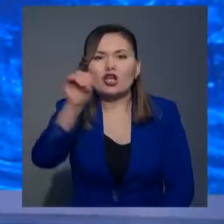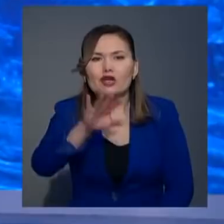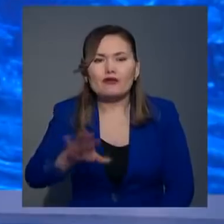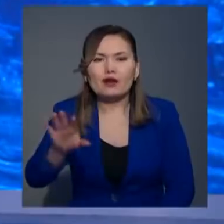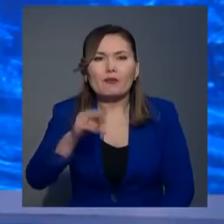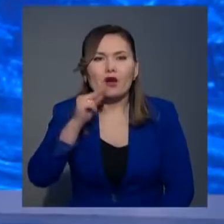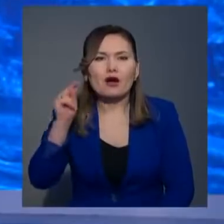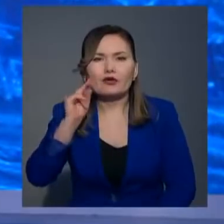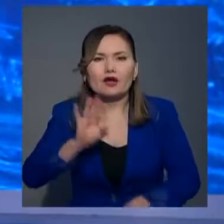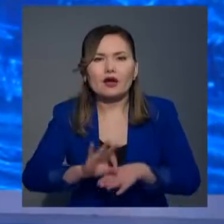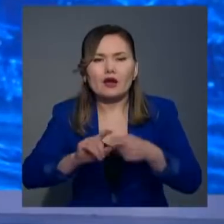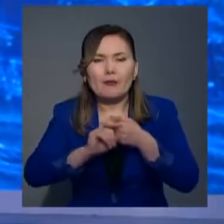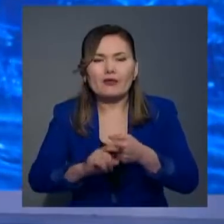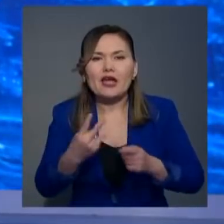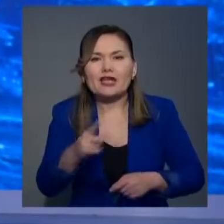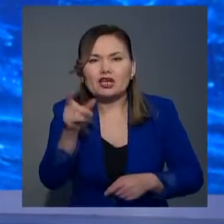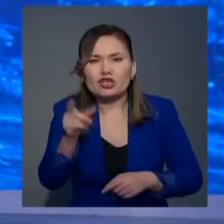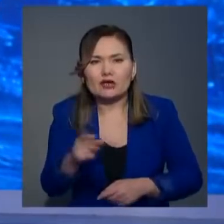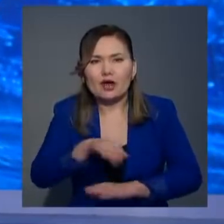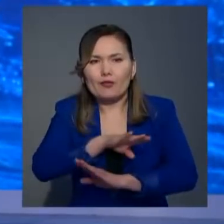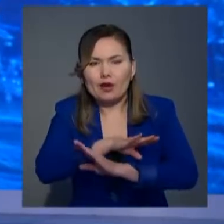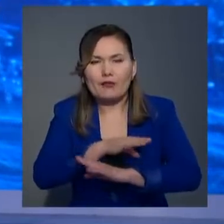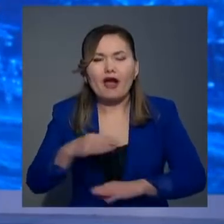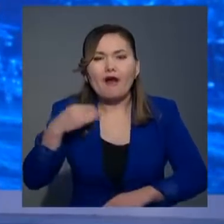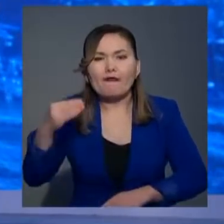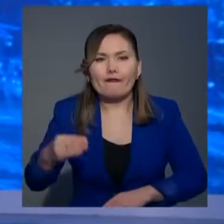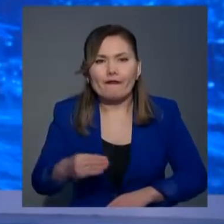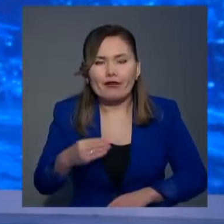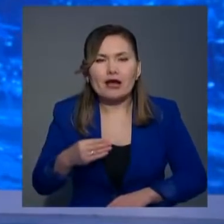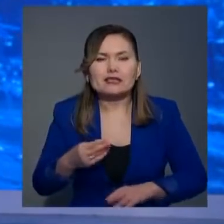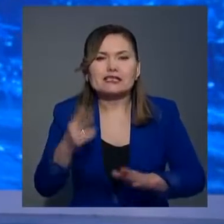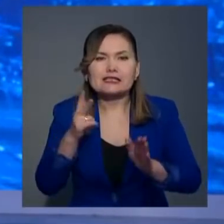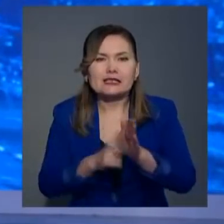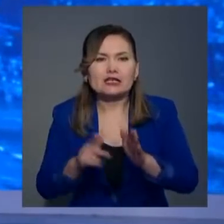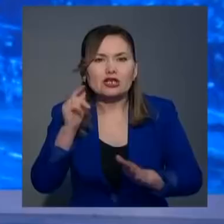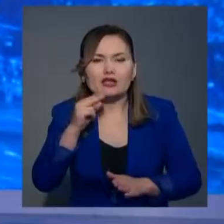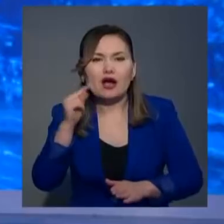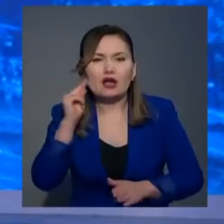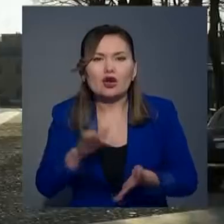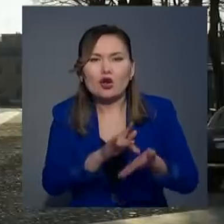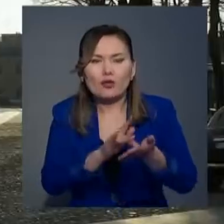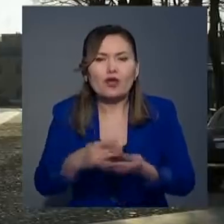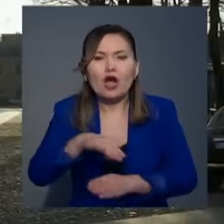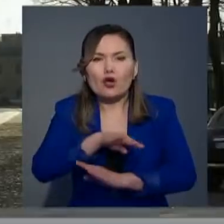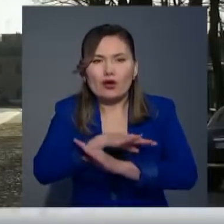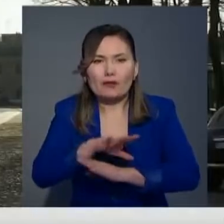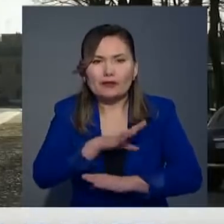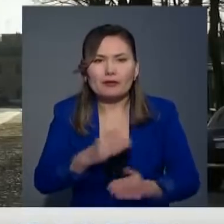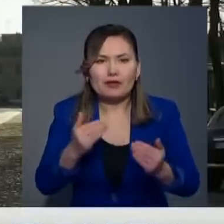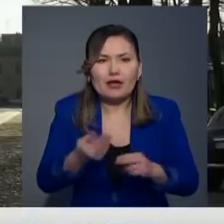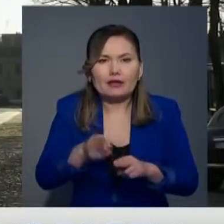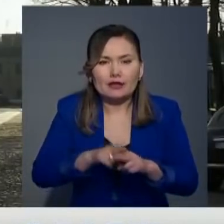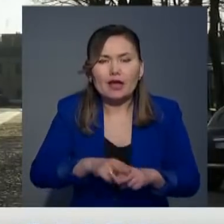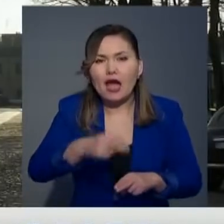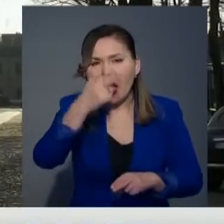Еуропада коронавирустан екінші адам көз жұмды. Бұған дейін індет Францияда 80 жастағы қытайлық туристтің өмірін үзген болатын. Енді